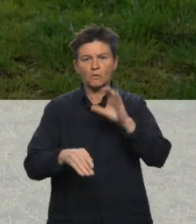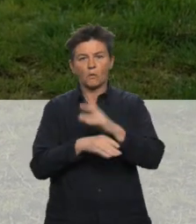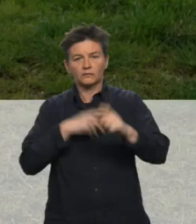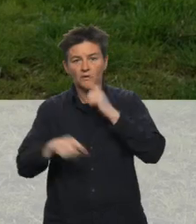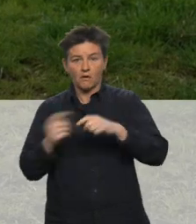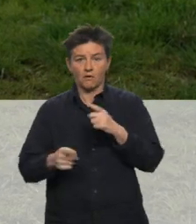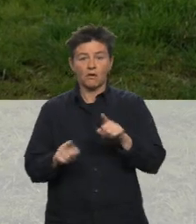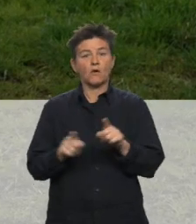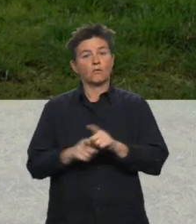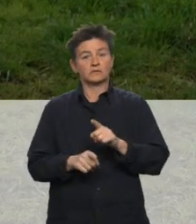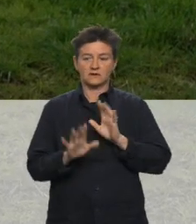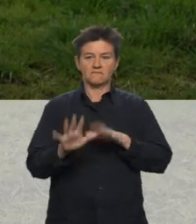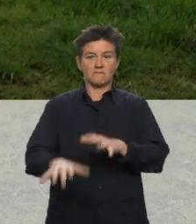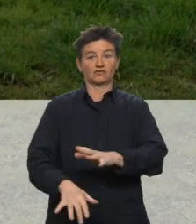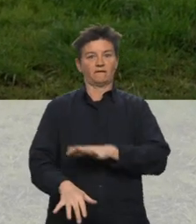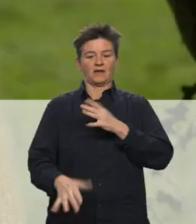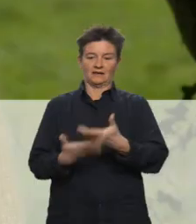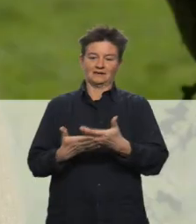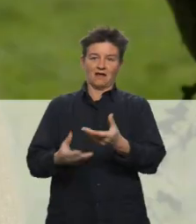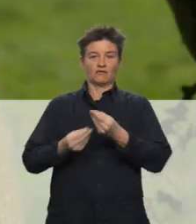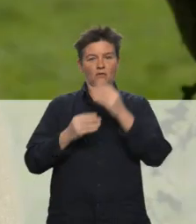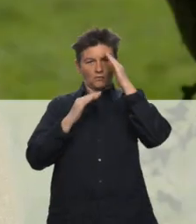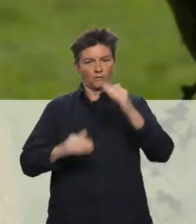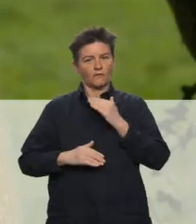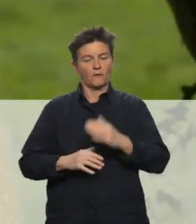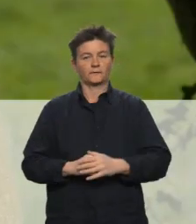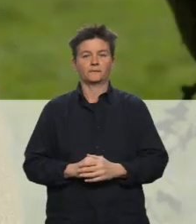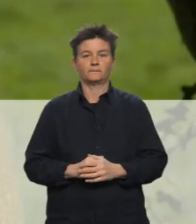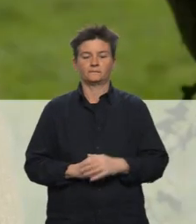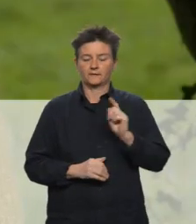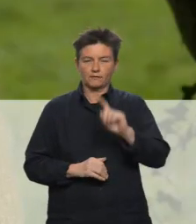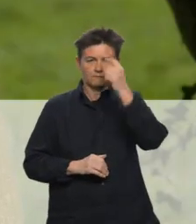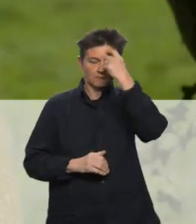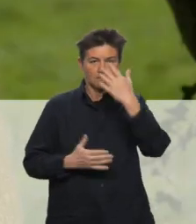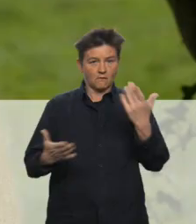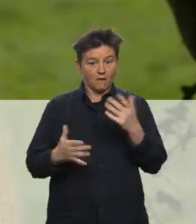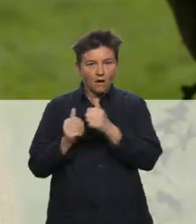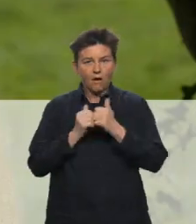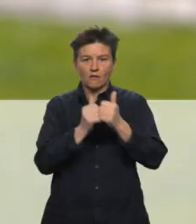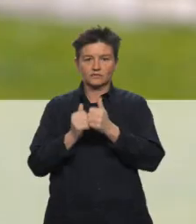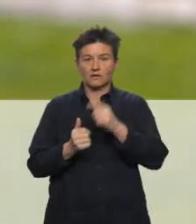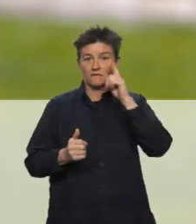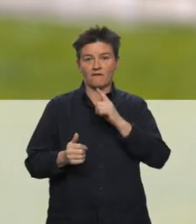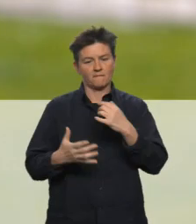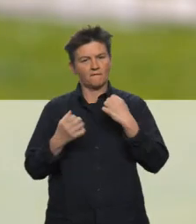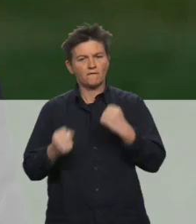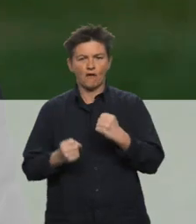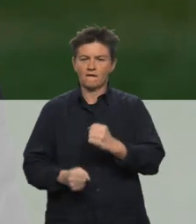violences, le succès des marches des fiertés, doivent nous donner confiance, nous faire prendre conscience qu'ensemble,